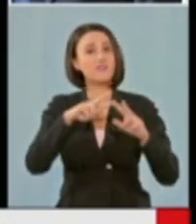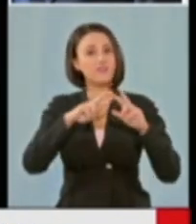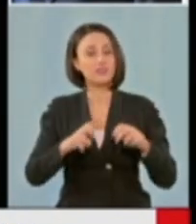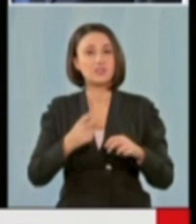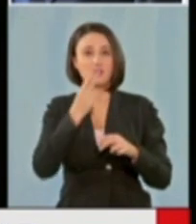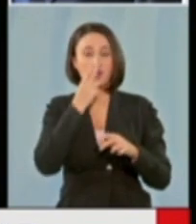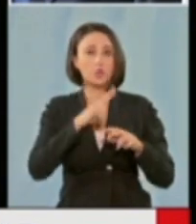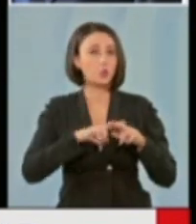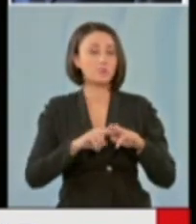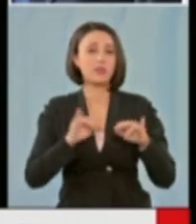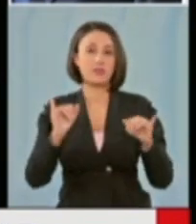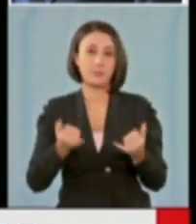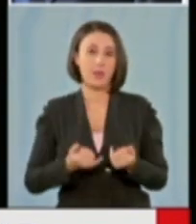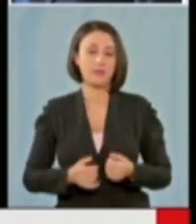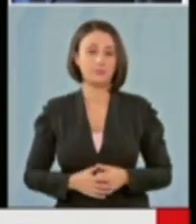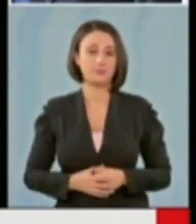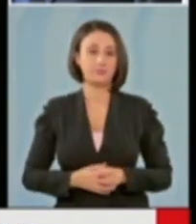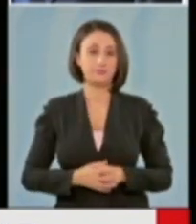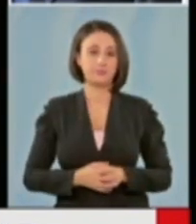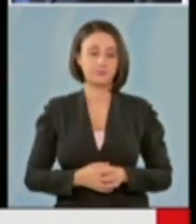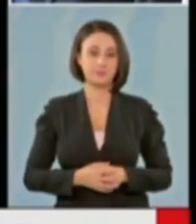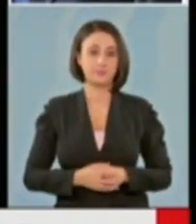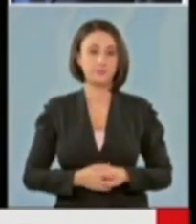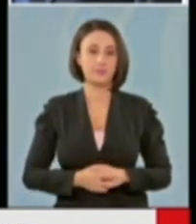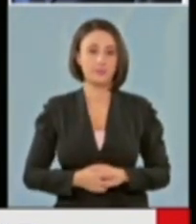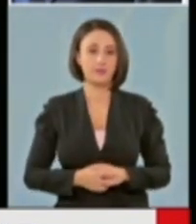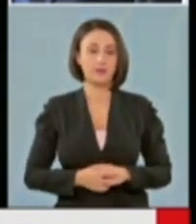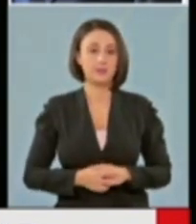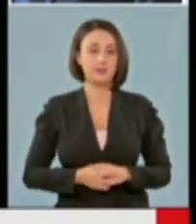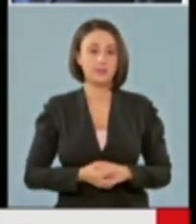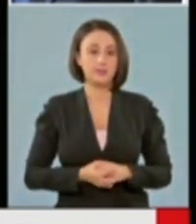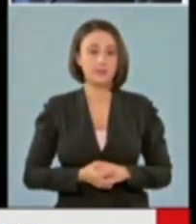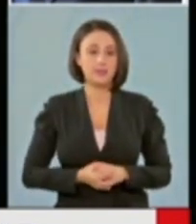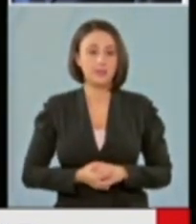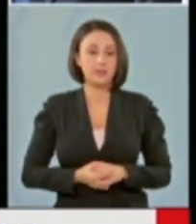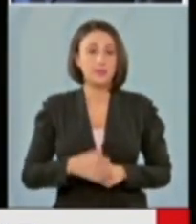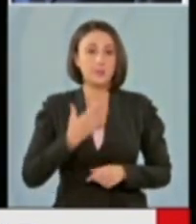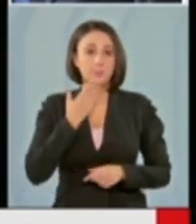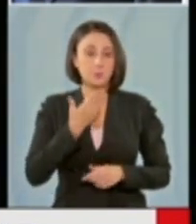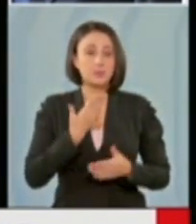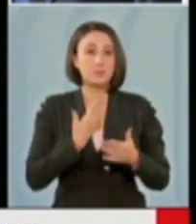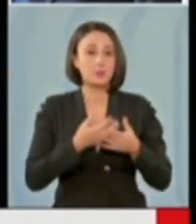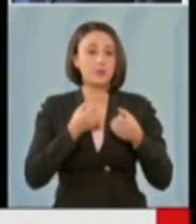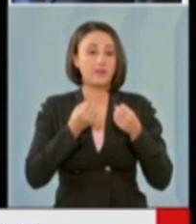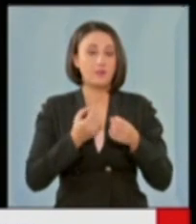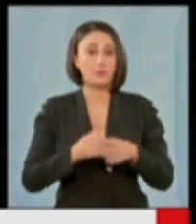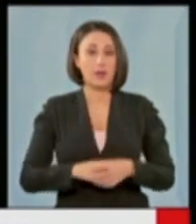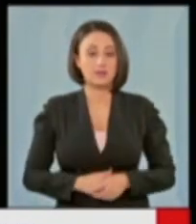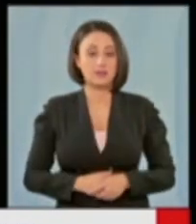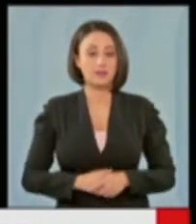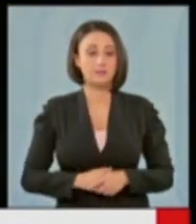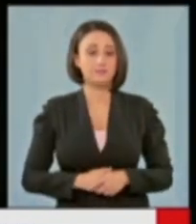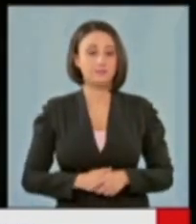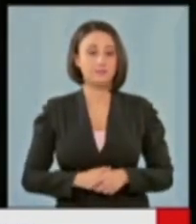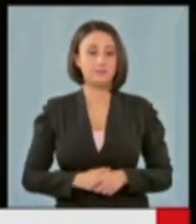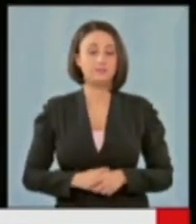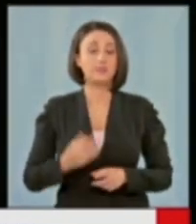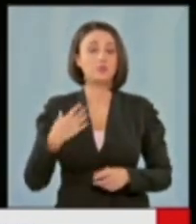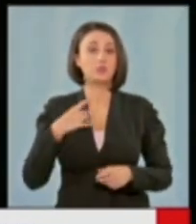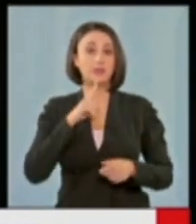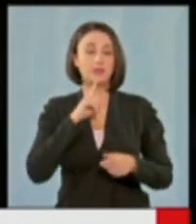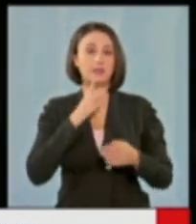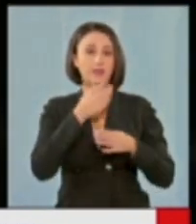a împrejurărilor în care s-a produs acest incendiu. Mulțumesc foarte mult pentru toate aceste precizări. A fost în